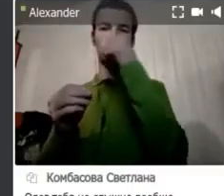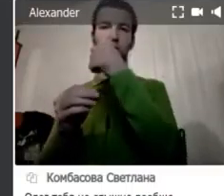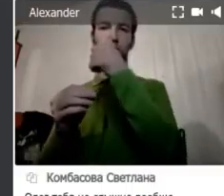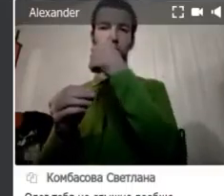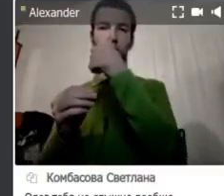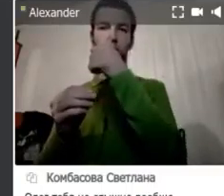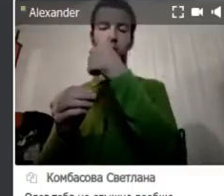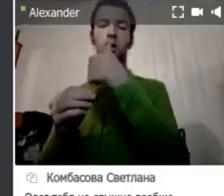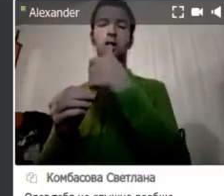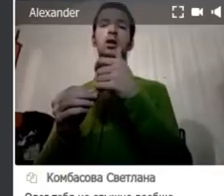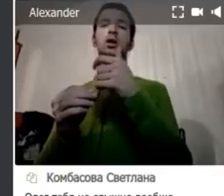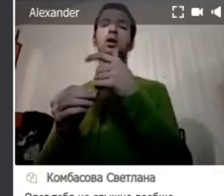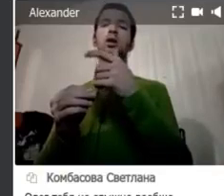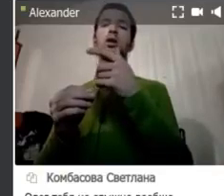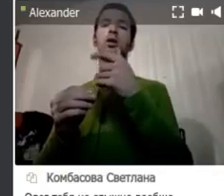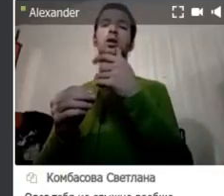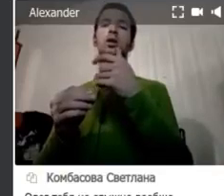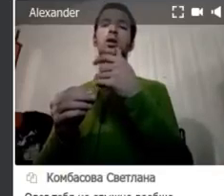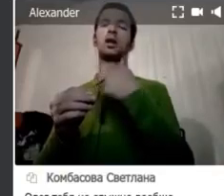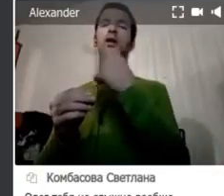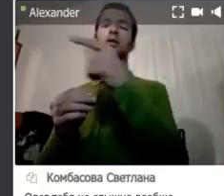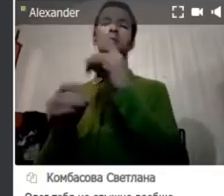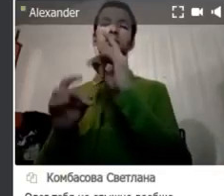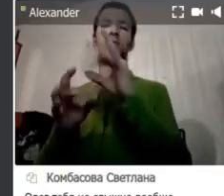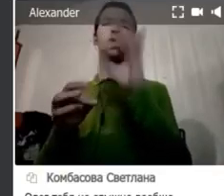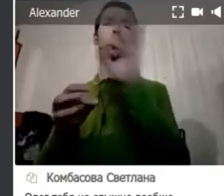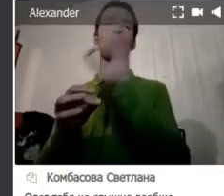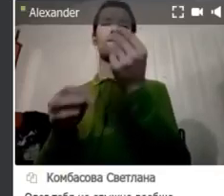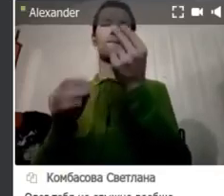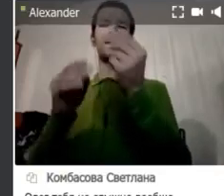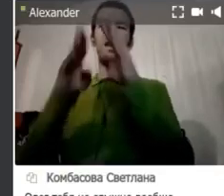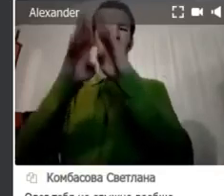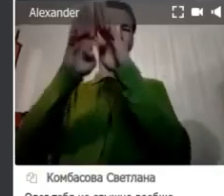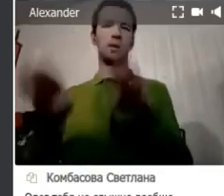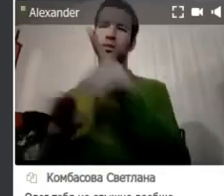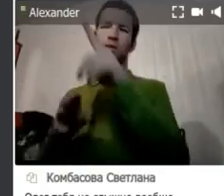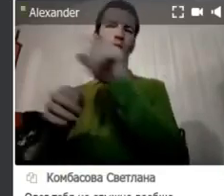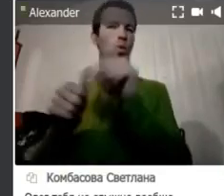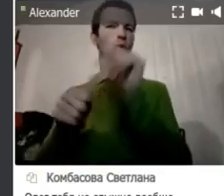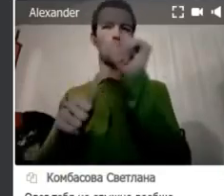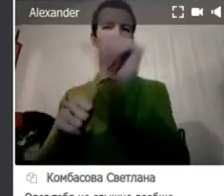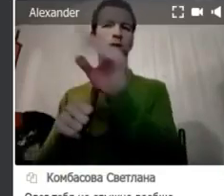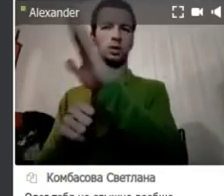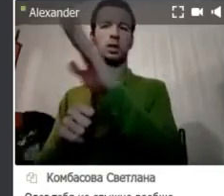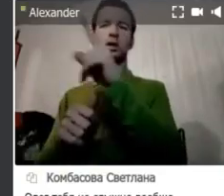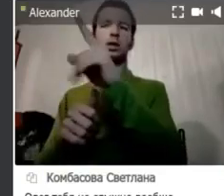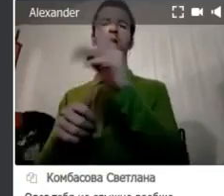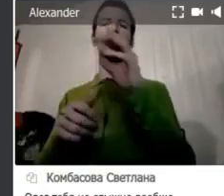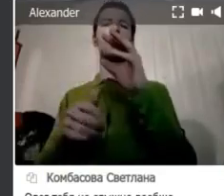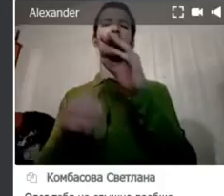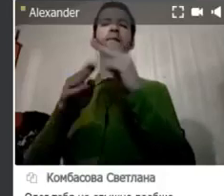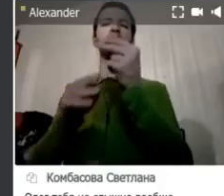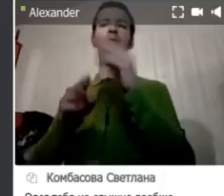инвестиции. Скажем, вы хотите получать 10% годовых, да?